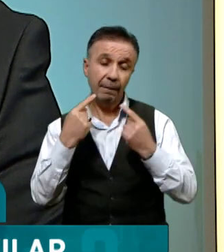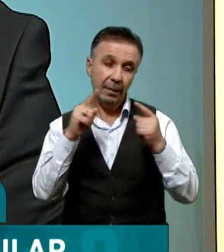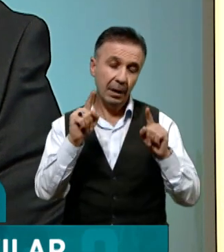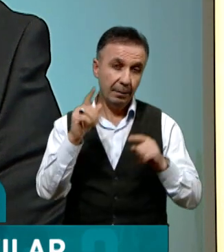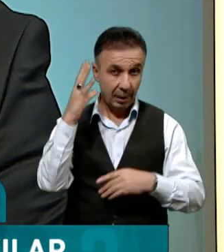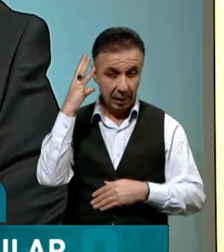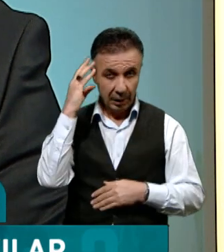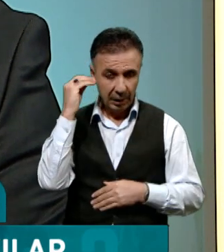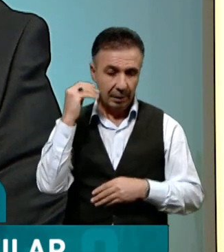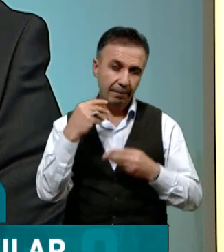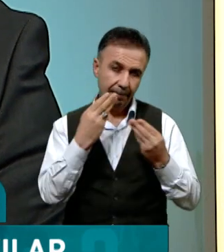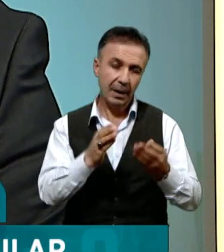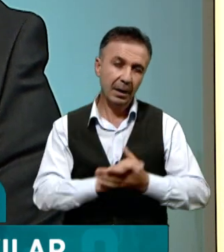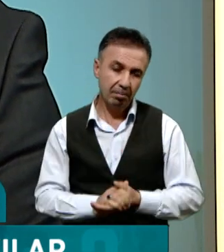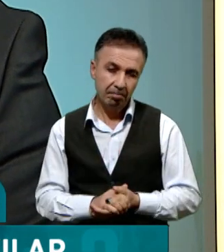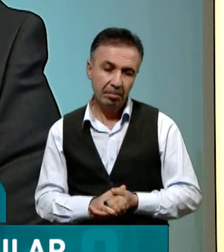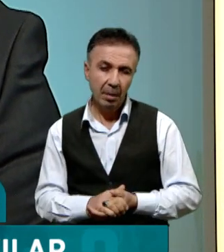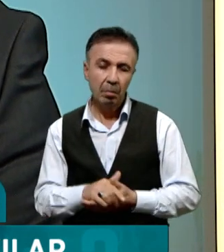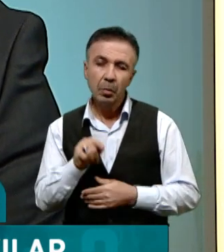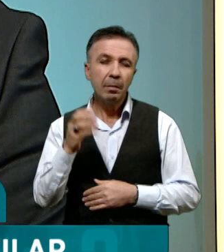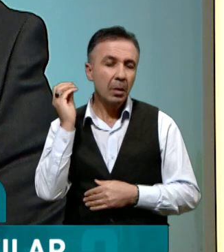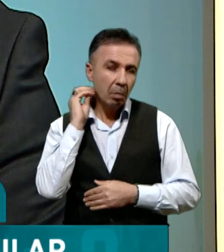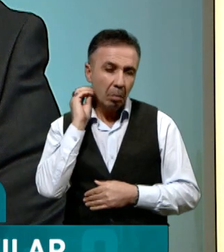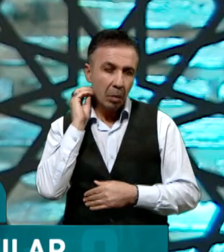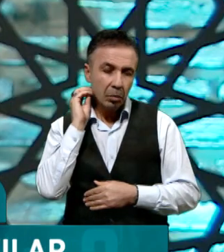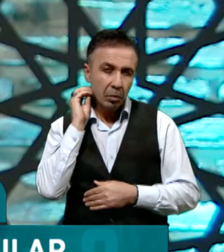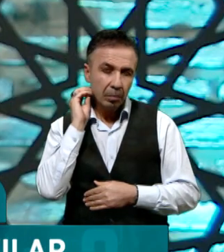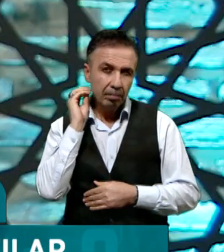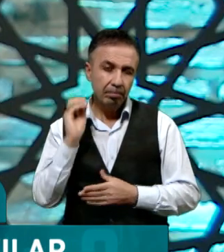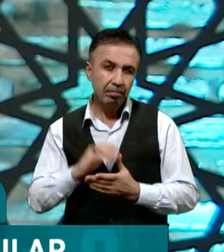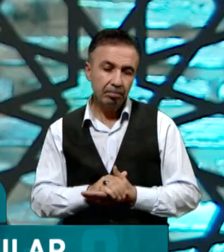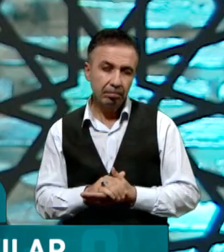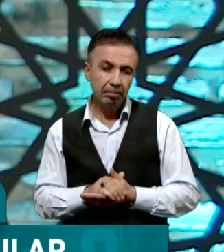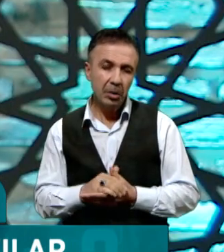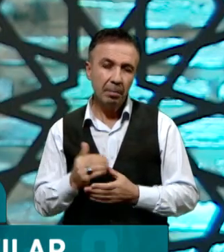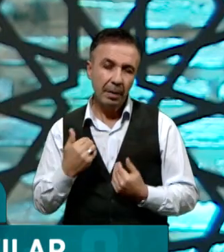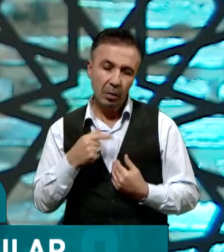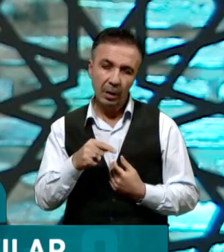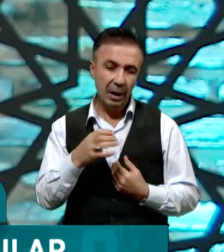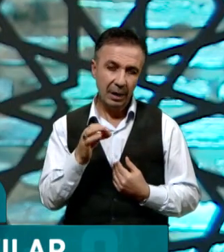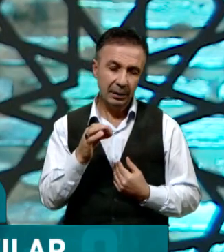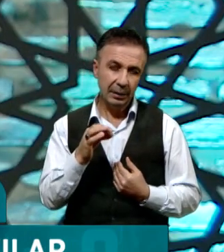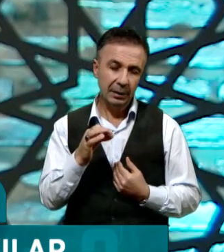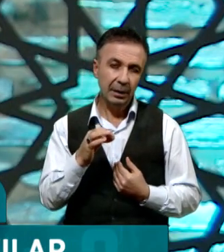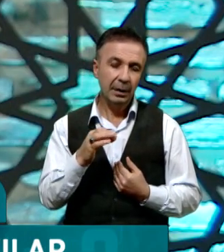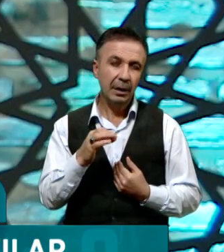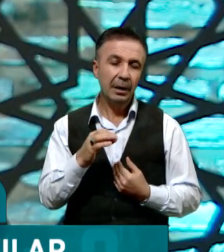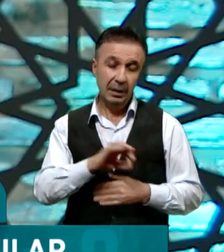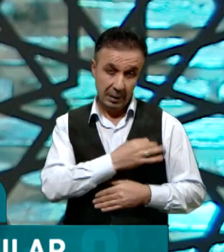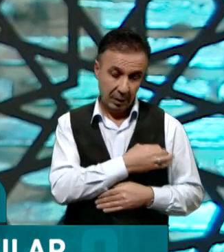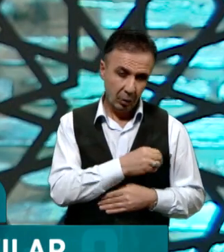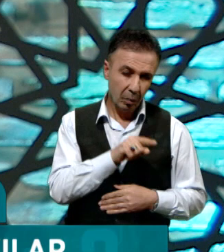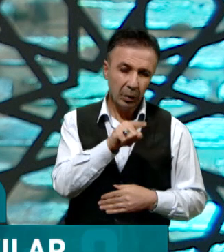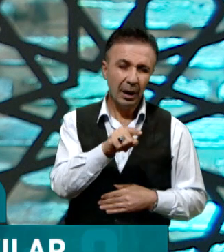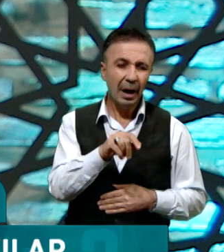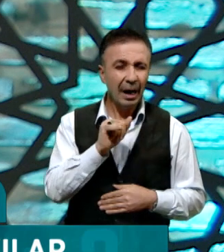efendim bunu bir borç karşılıklı adeta ben ona veriyorum, o da bana vermek zorunda şekline